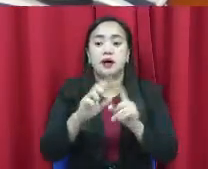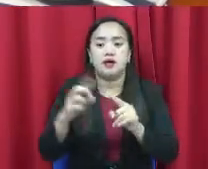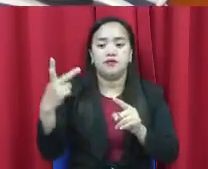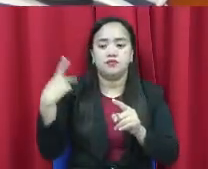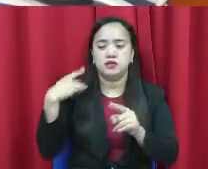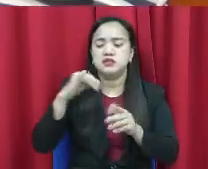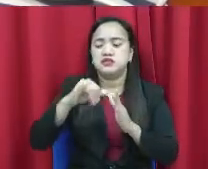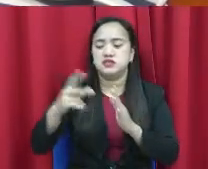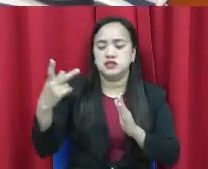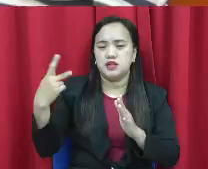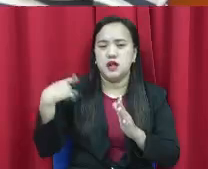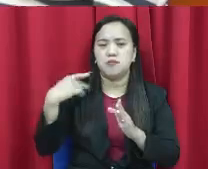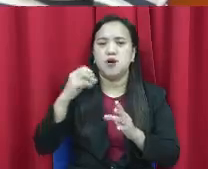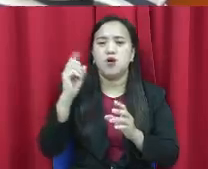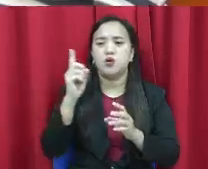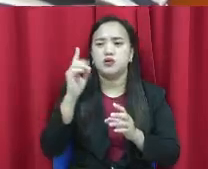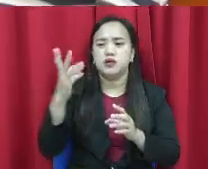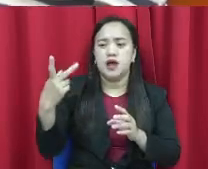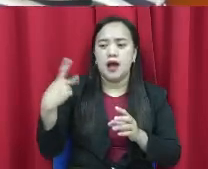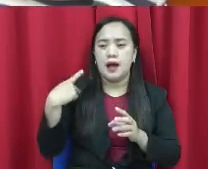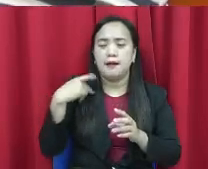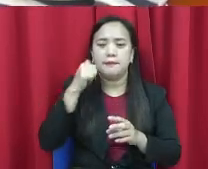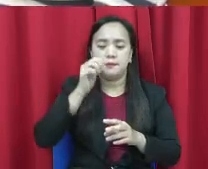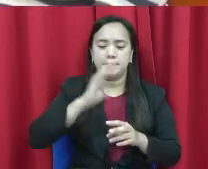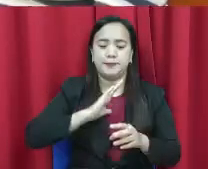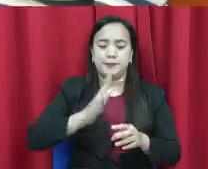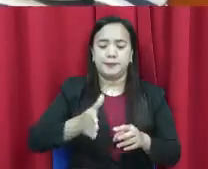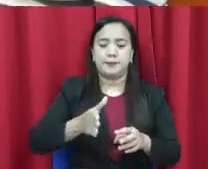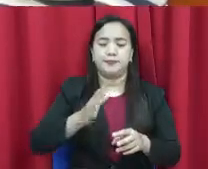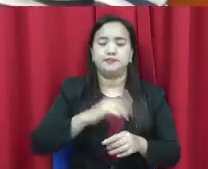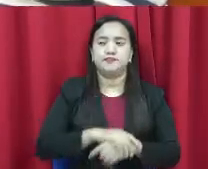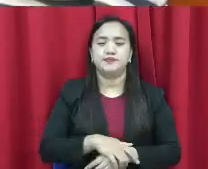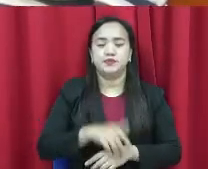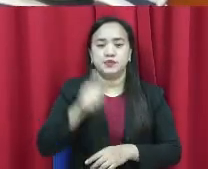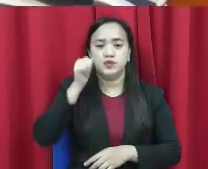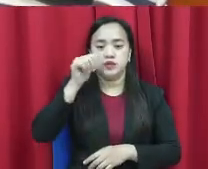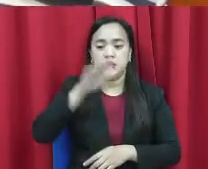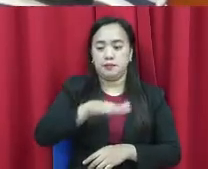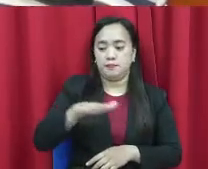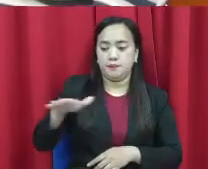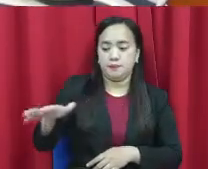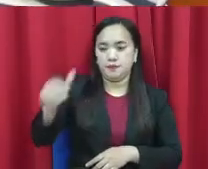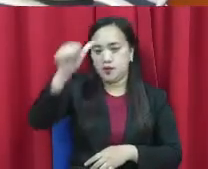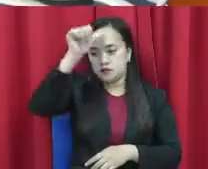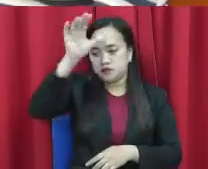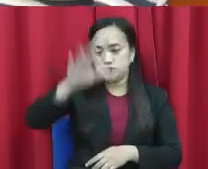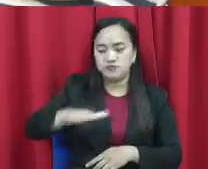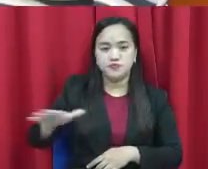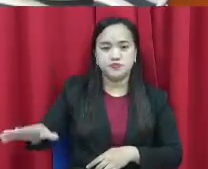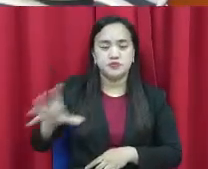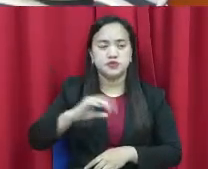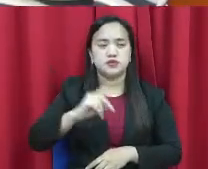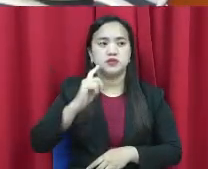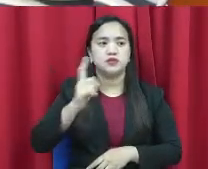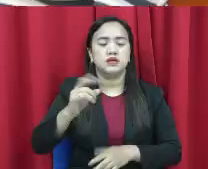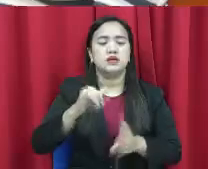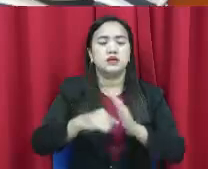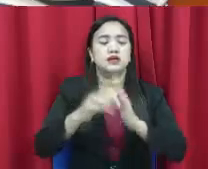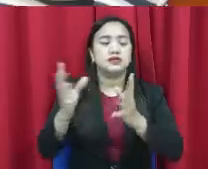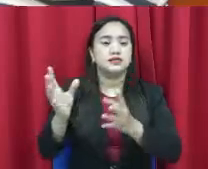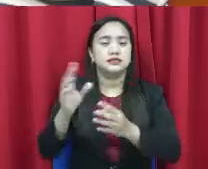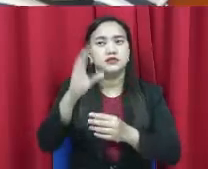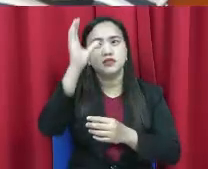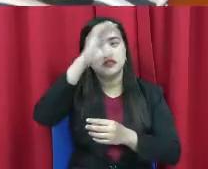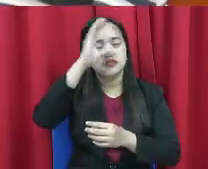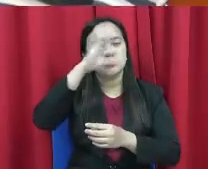ngayon ang nagdurusang magulang so Mayon po kaming mga Tatay doon na nag-t nagpahayag at naghingi ng advice